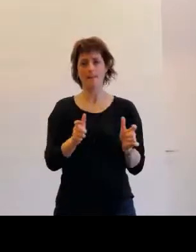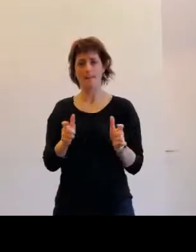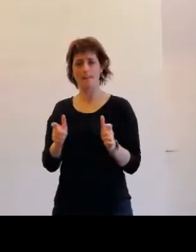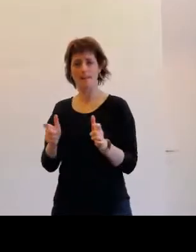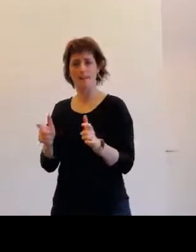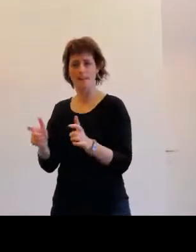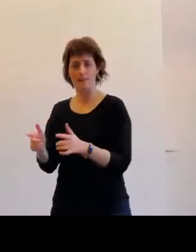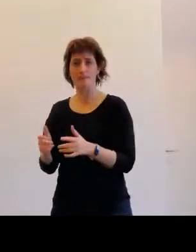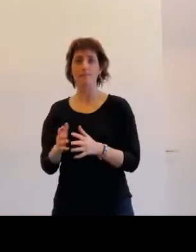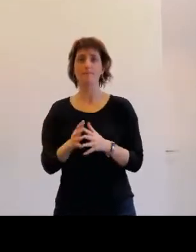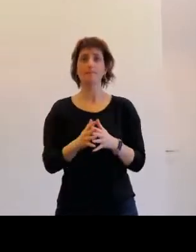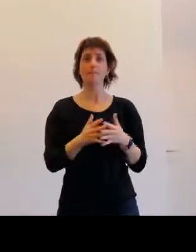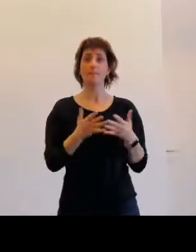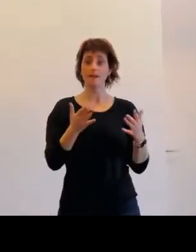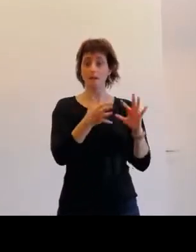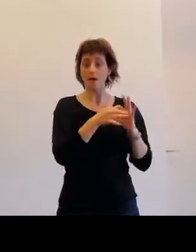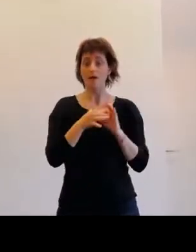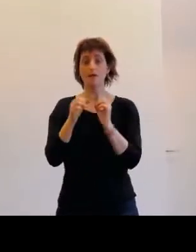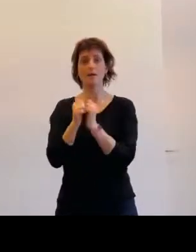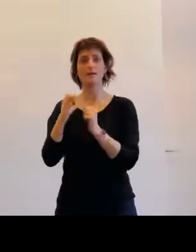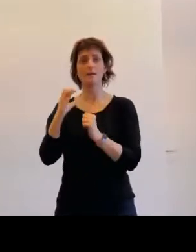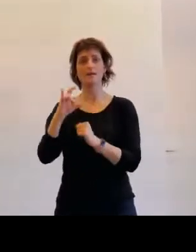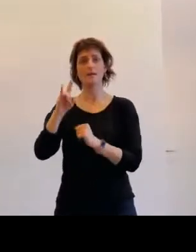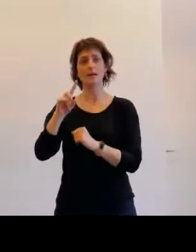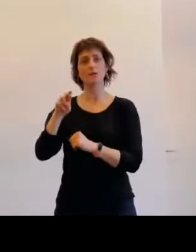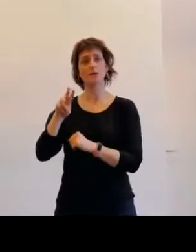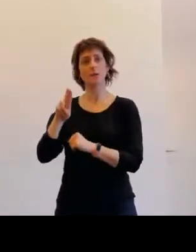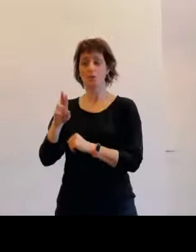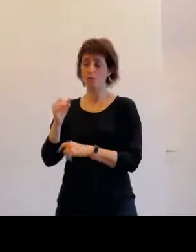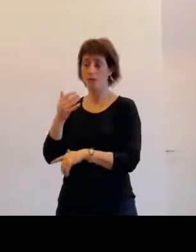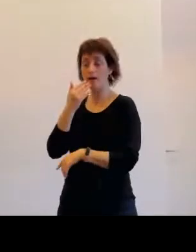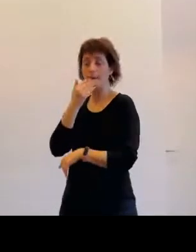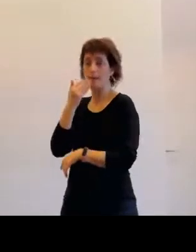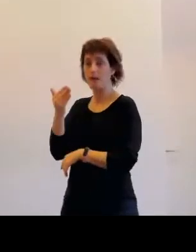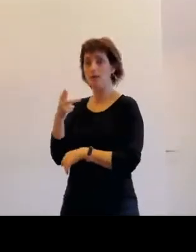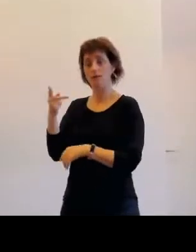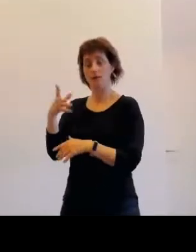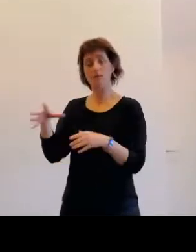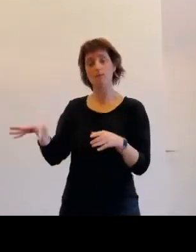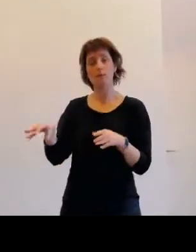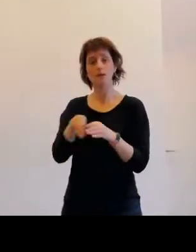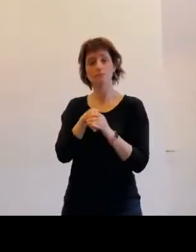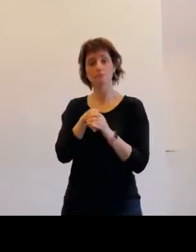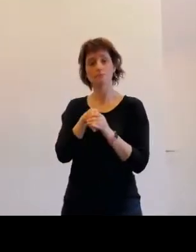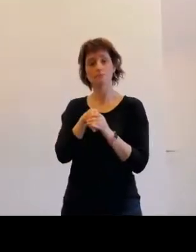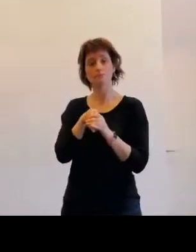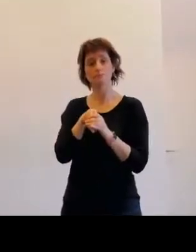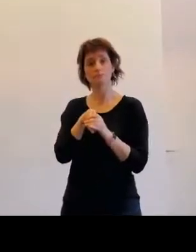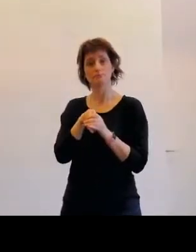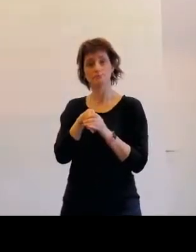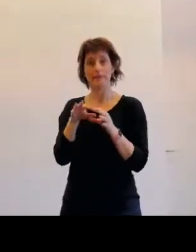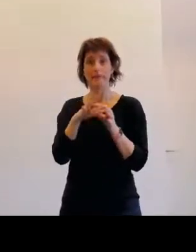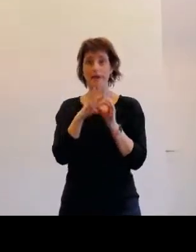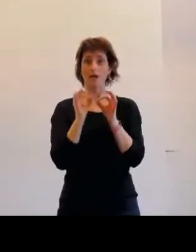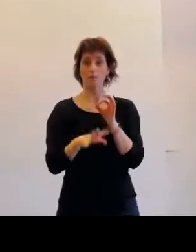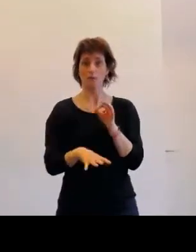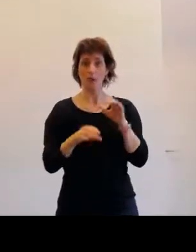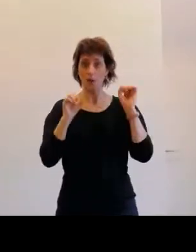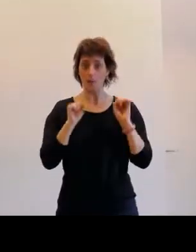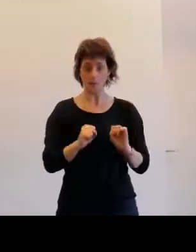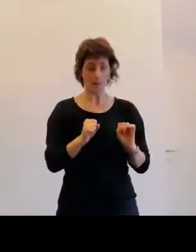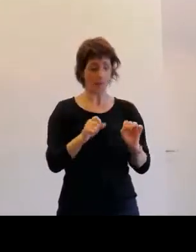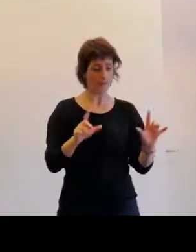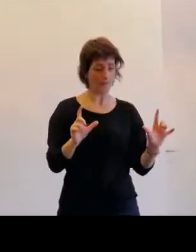conduisons avec le CHRU, que je remercie vivement de sa participation, qui permet de dépister très